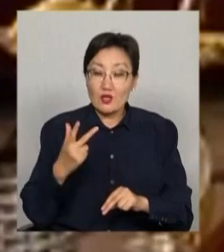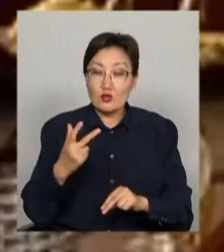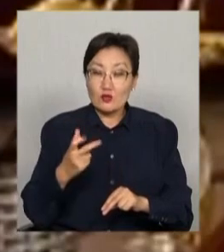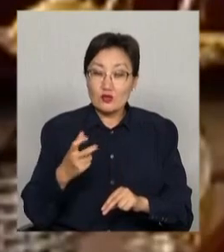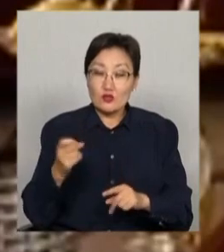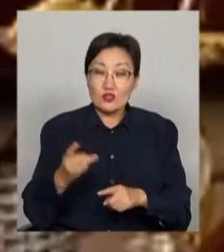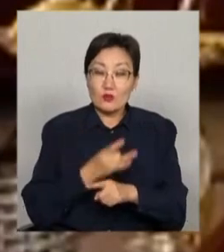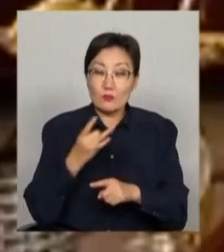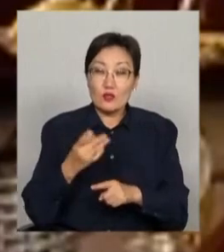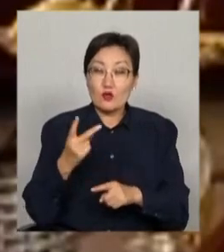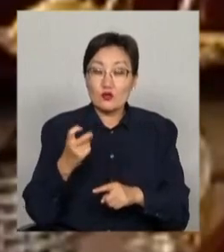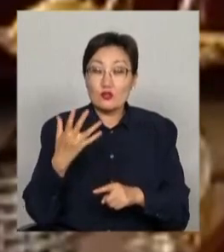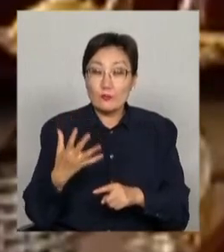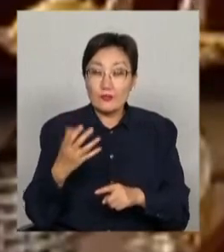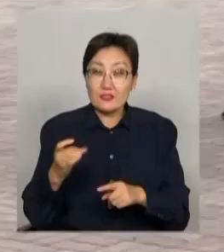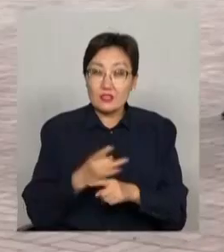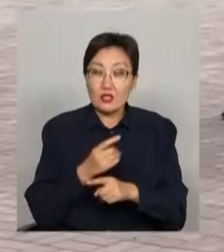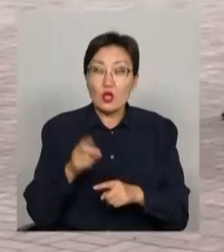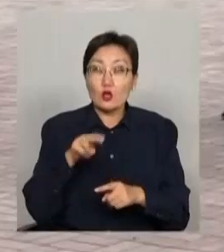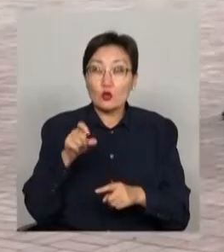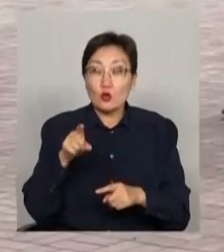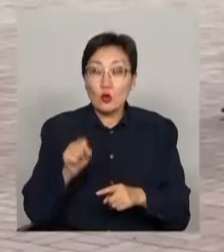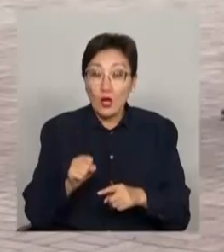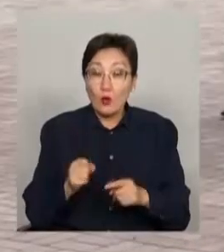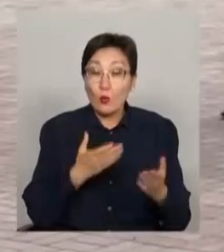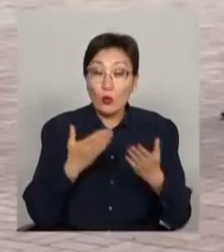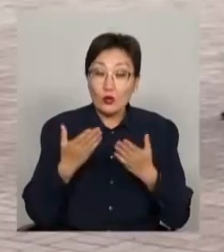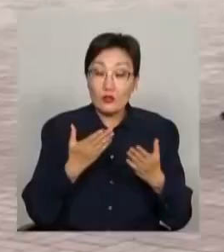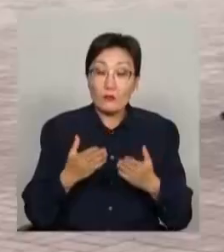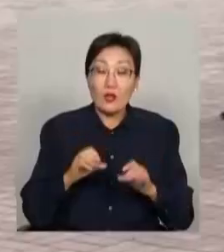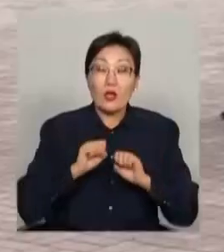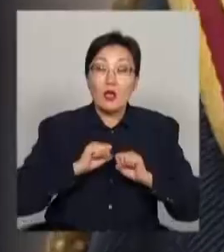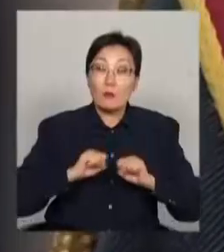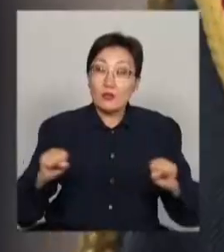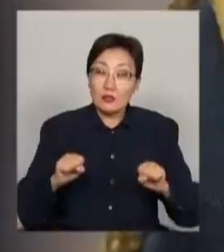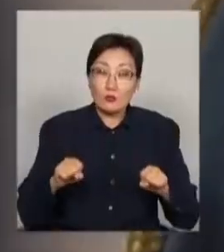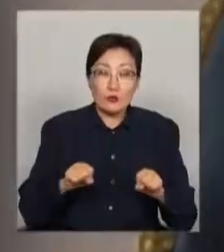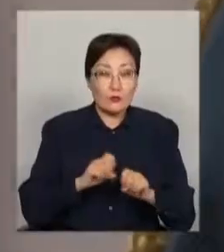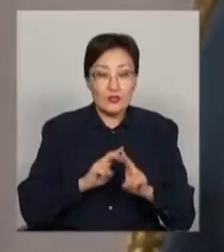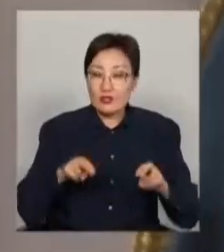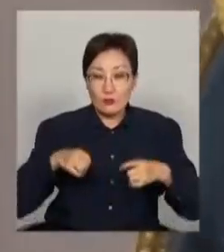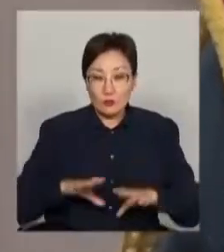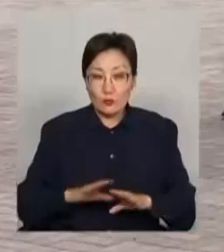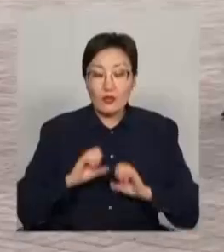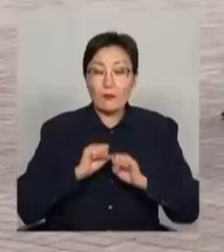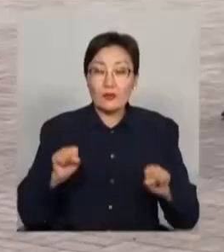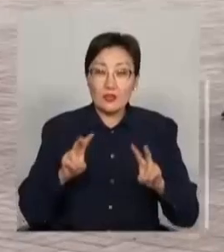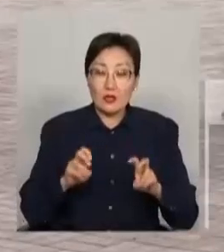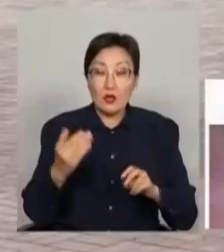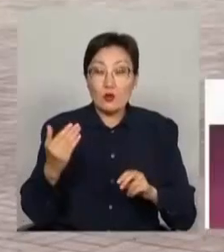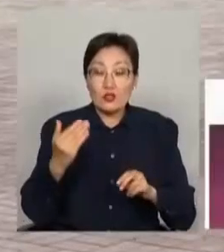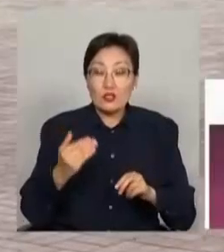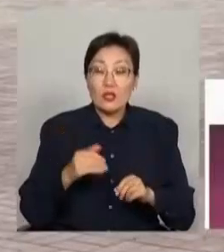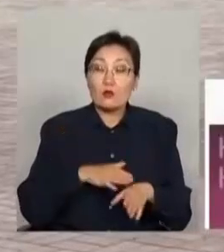рет, 305 рет соны оқыдым. Батыр болып ешкім туылмайды, батыр атанады дейді. Атамыздың жасаған ерліктер